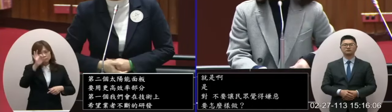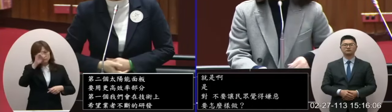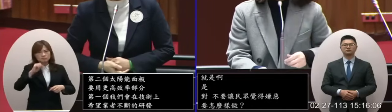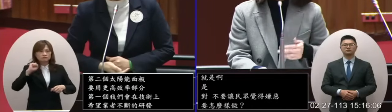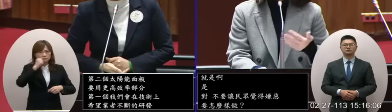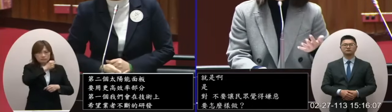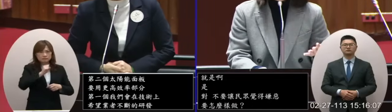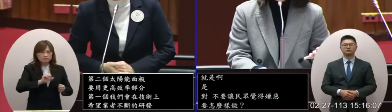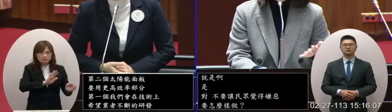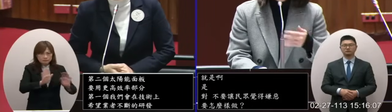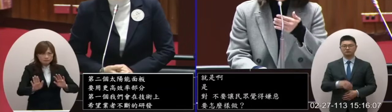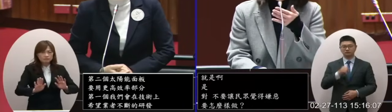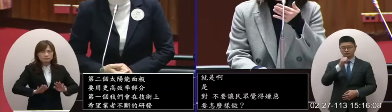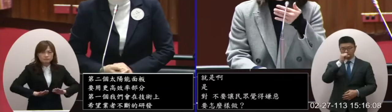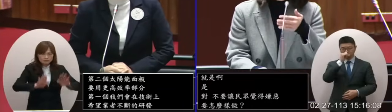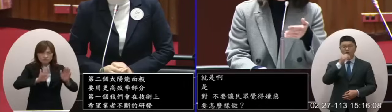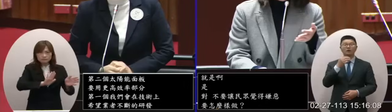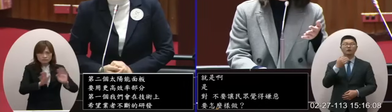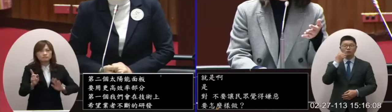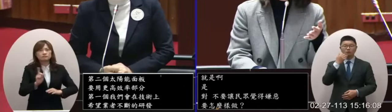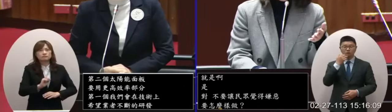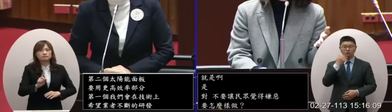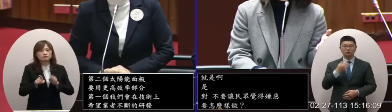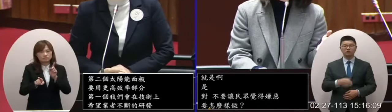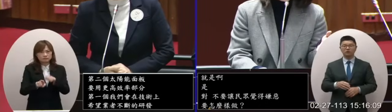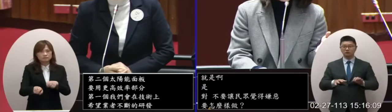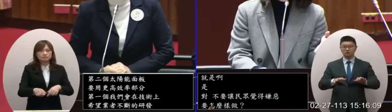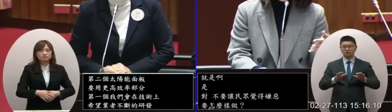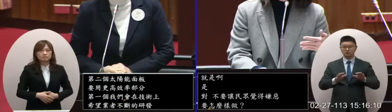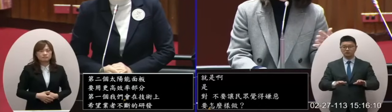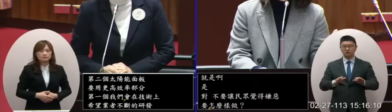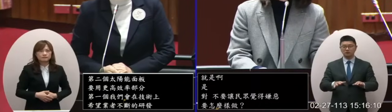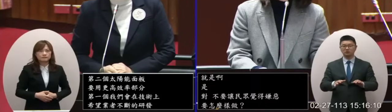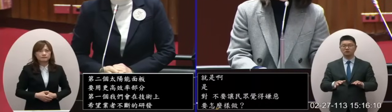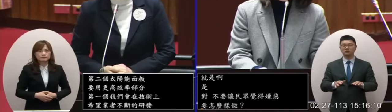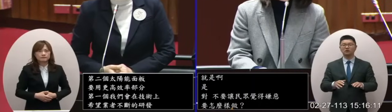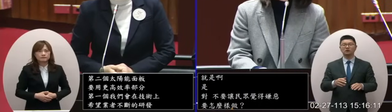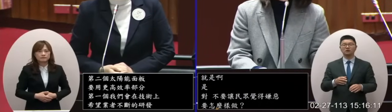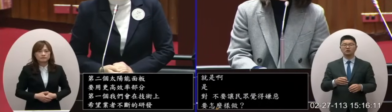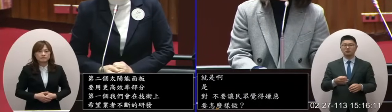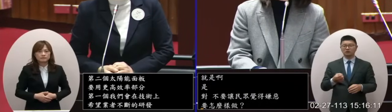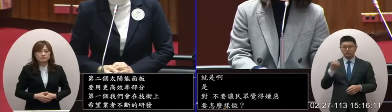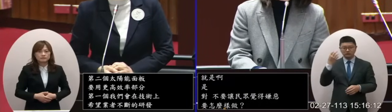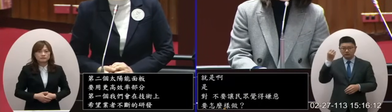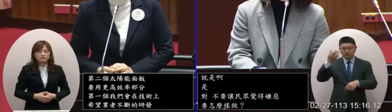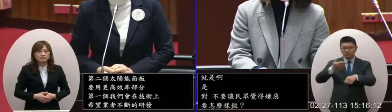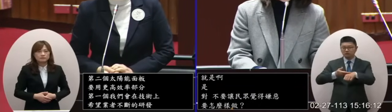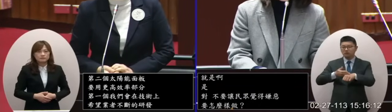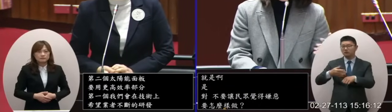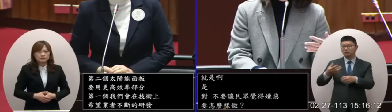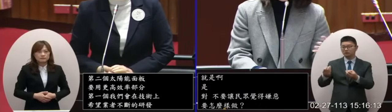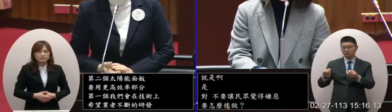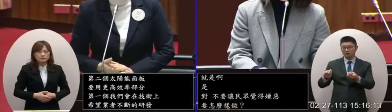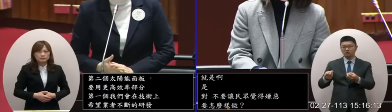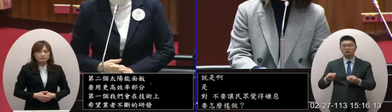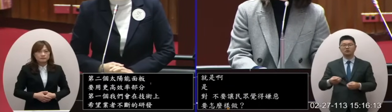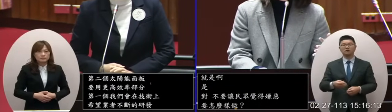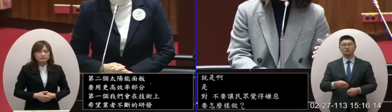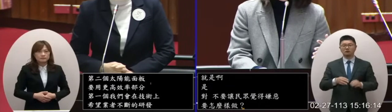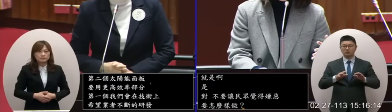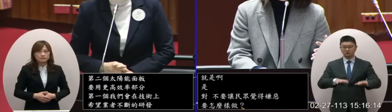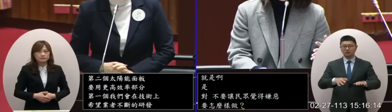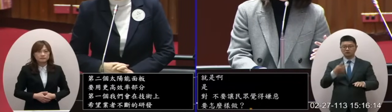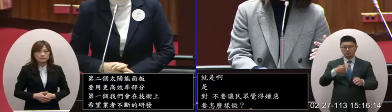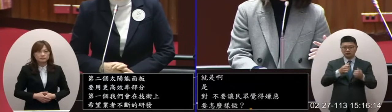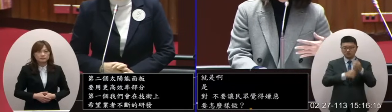发展的情形。 那如果我们知道，就是以目前来看，就是如果没有先进的技术之下，我们的再